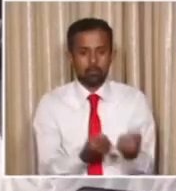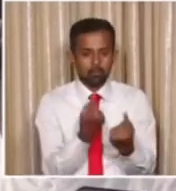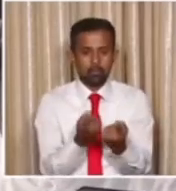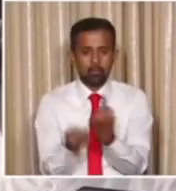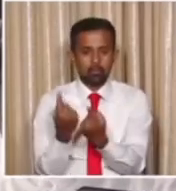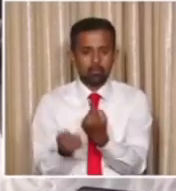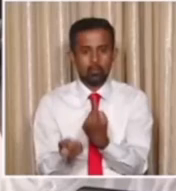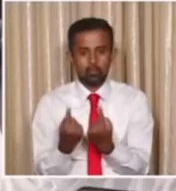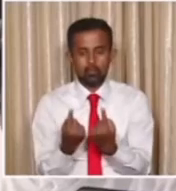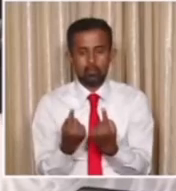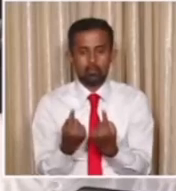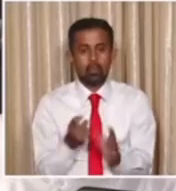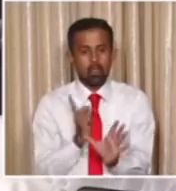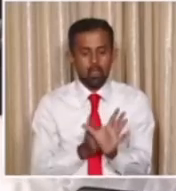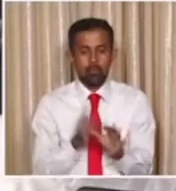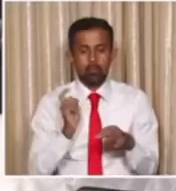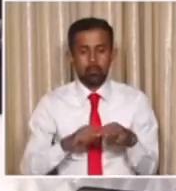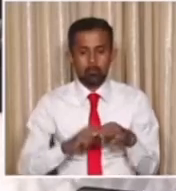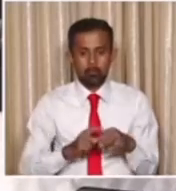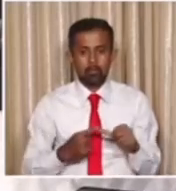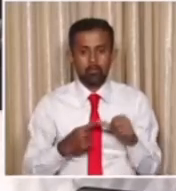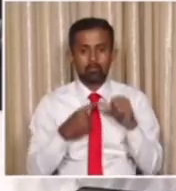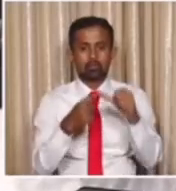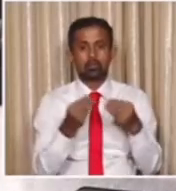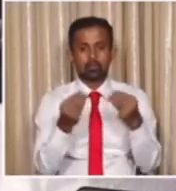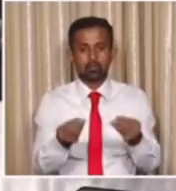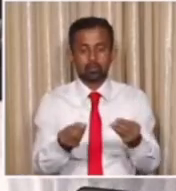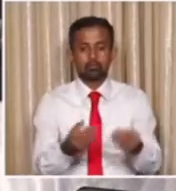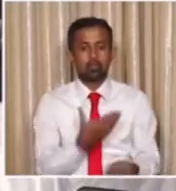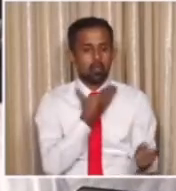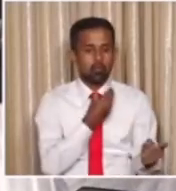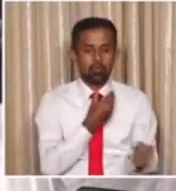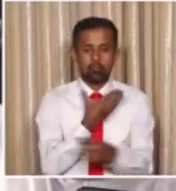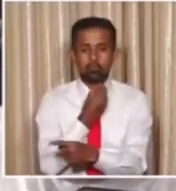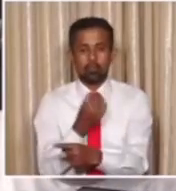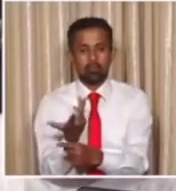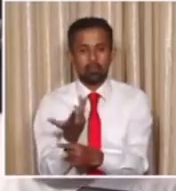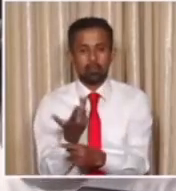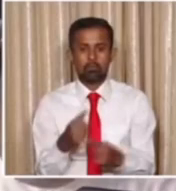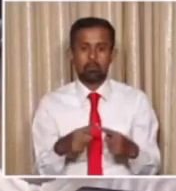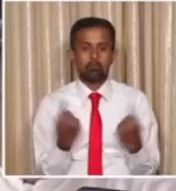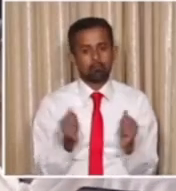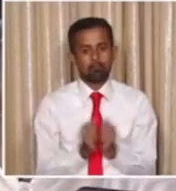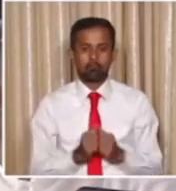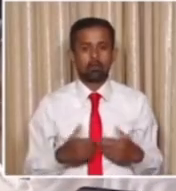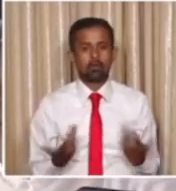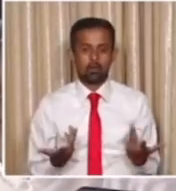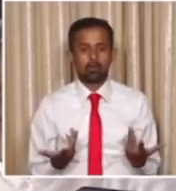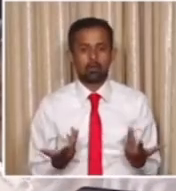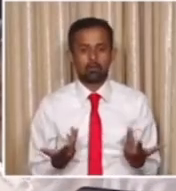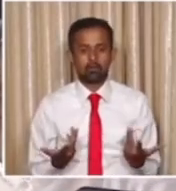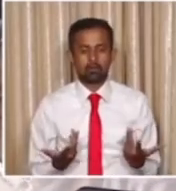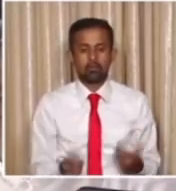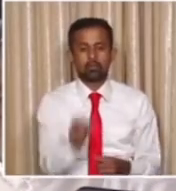කරනවා. හැබැයි ඒ සෑම ප්‍රශ්නයකට මම පිළිතුරු දෙන්න ගියොත් මේ අසත්‍යයි මේ සත්‍යයෙන් තොරයි කියලා මට වෙන වැඩක් කරන්න බෑ.